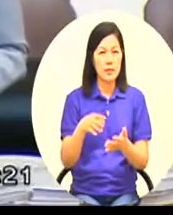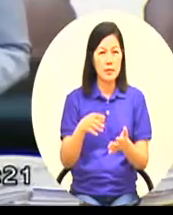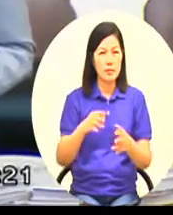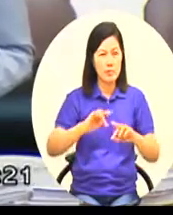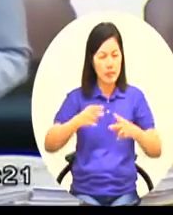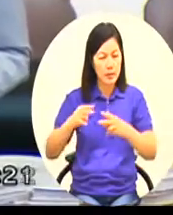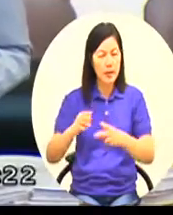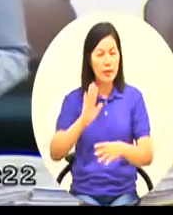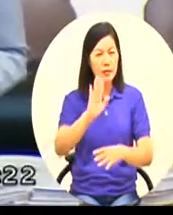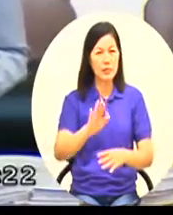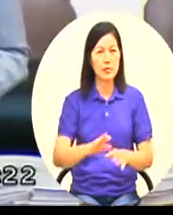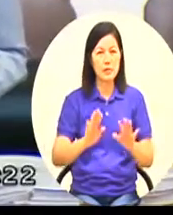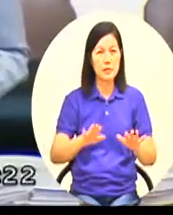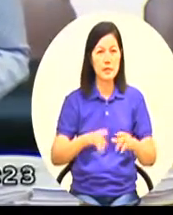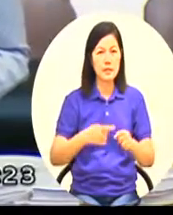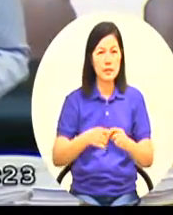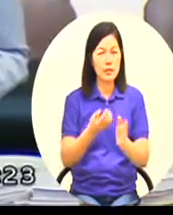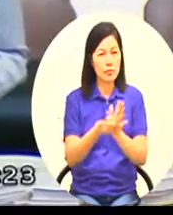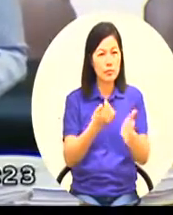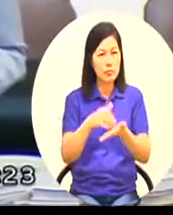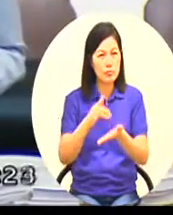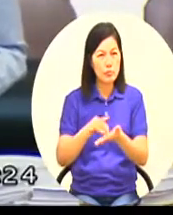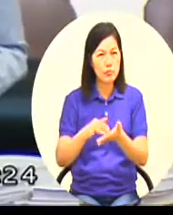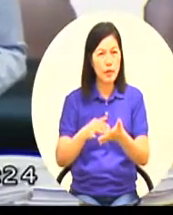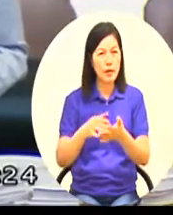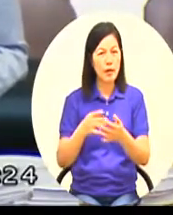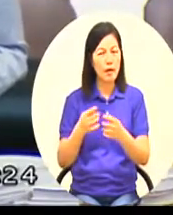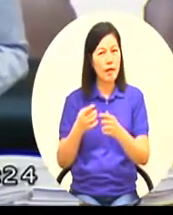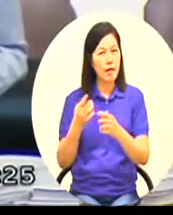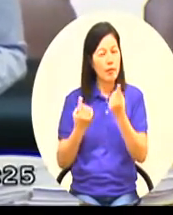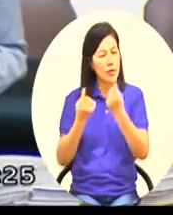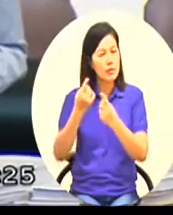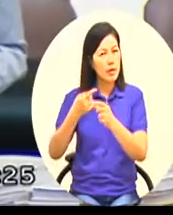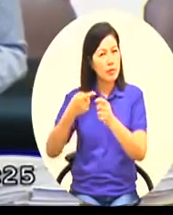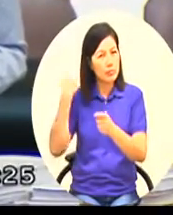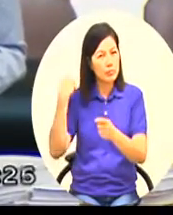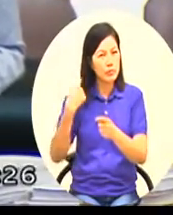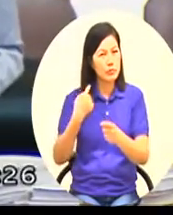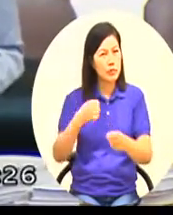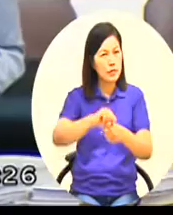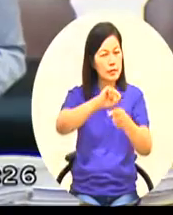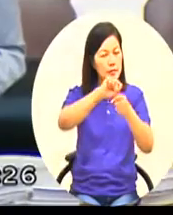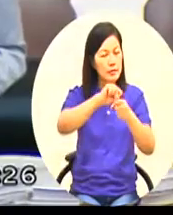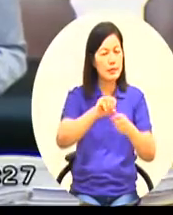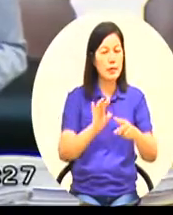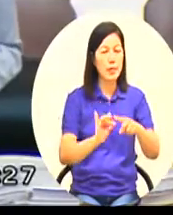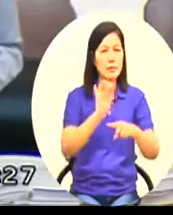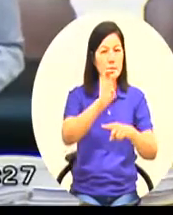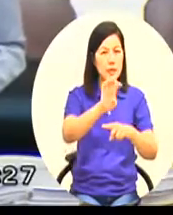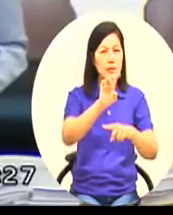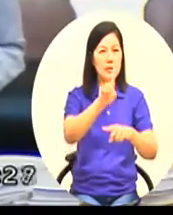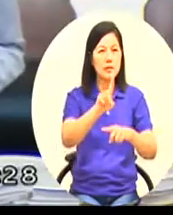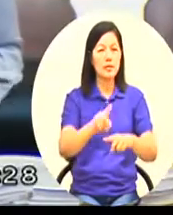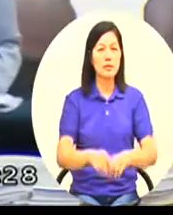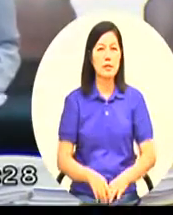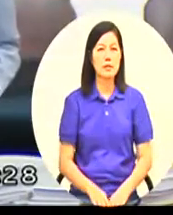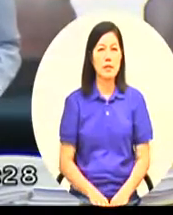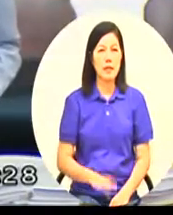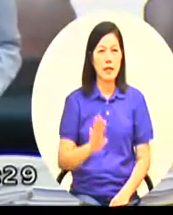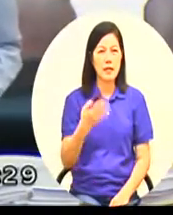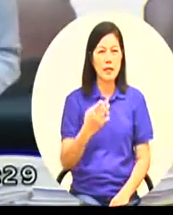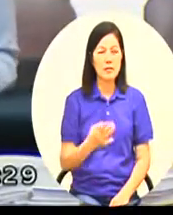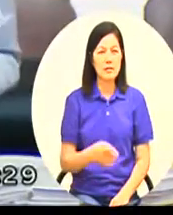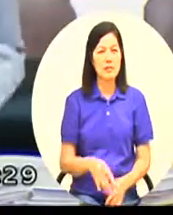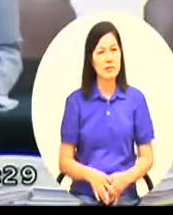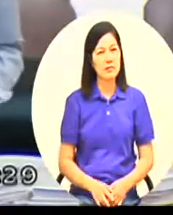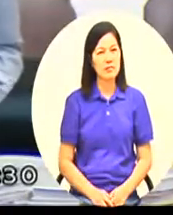是，今年的预算我们比去年多编列了大概是41%，可惜咱的妥善率